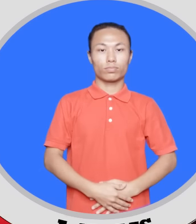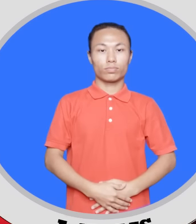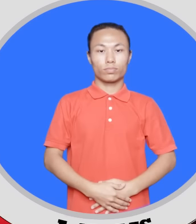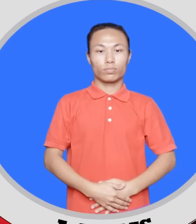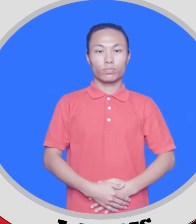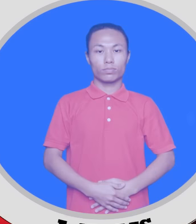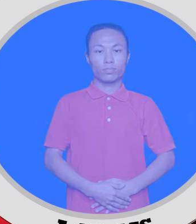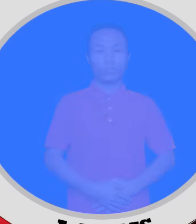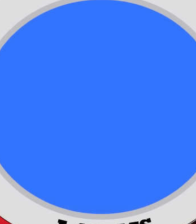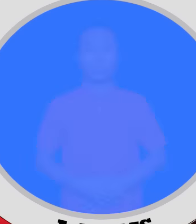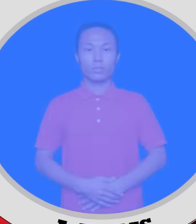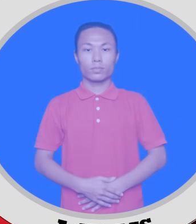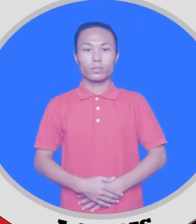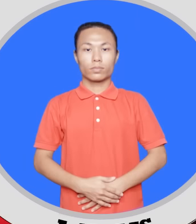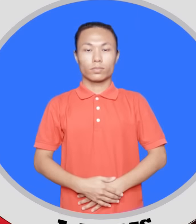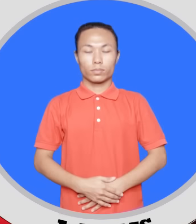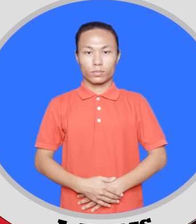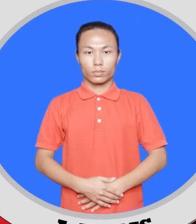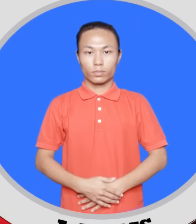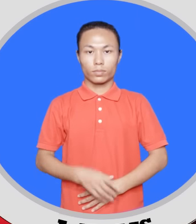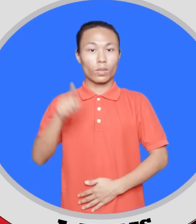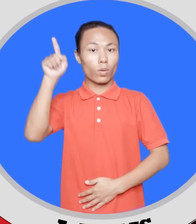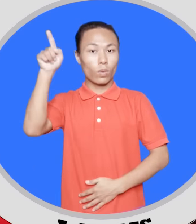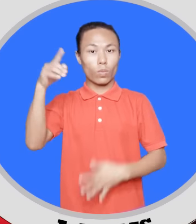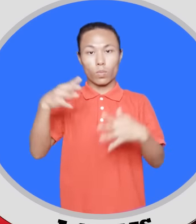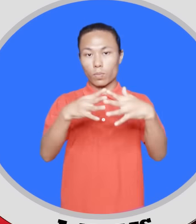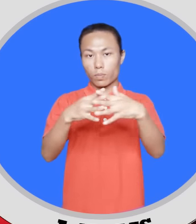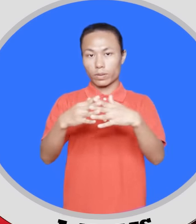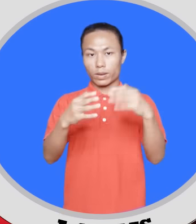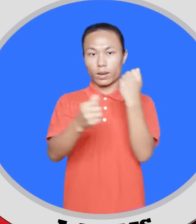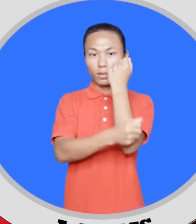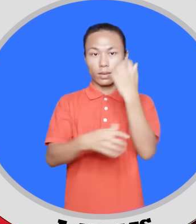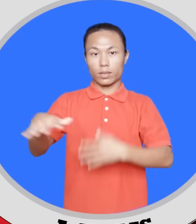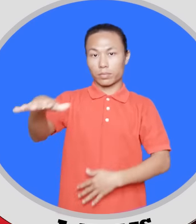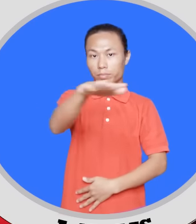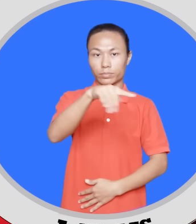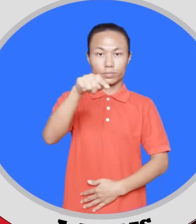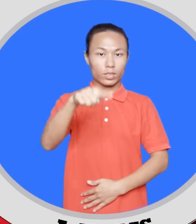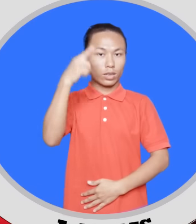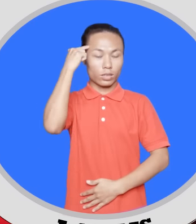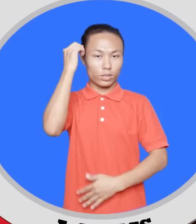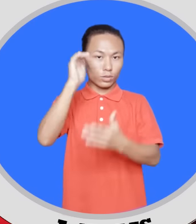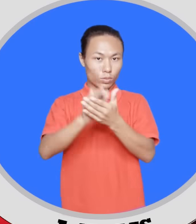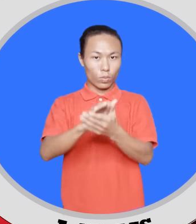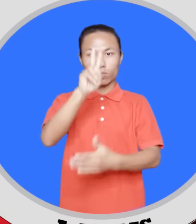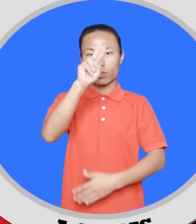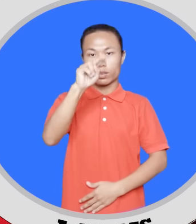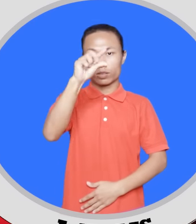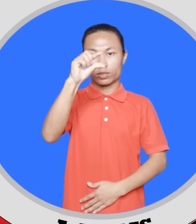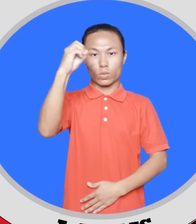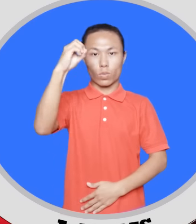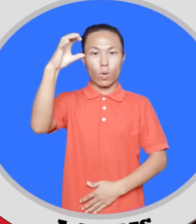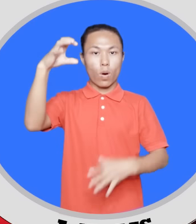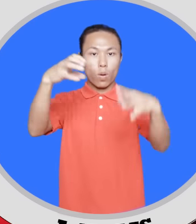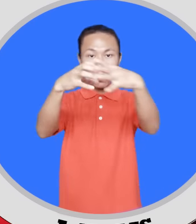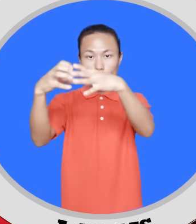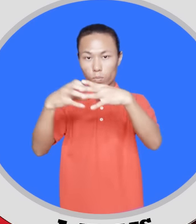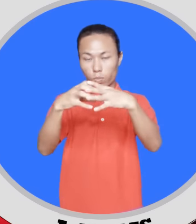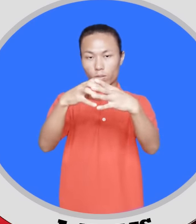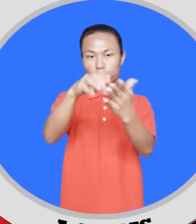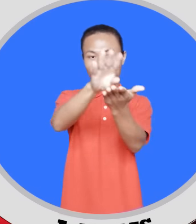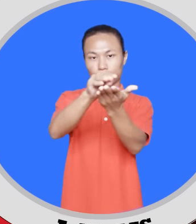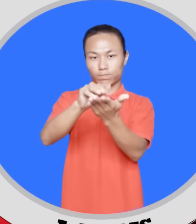စ်ပါတယ်။အမေရိကန်ပြည်ထောင်စုကရပ်ဖက်အဖွဲ့အစည်းတွေထံကရရှိတဲ့ယုံကြည်ထိုက်တဲ့ထောက်လန်းရေးသတင်းအချက်အလက်တွေကိုအခြေ